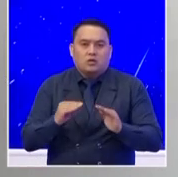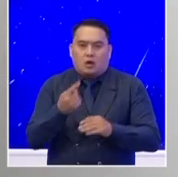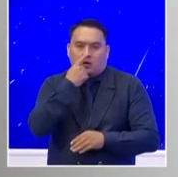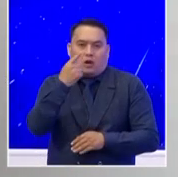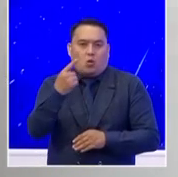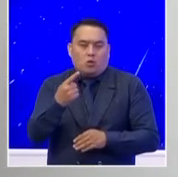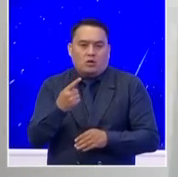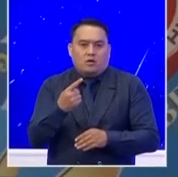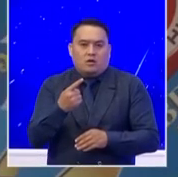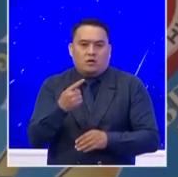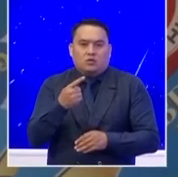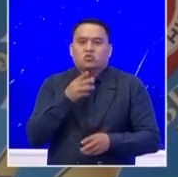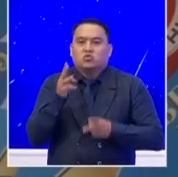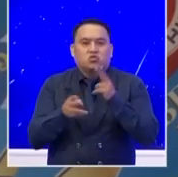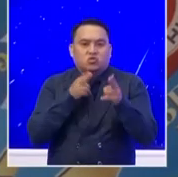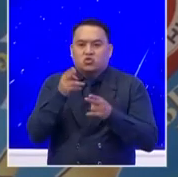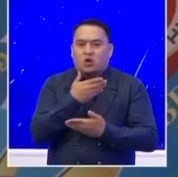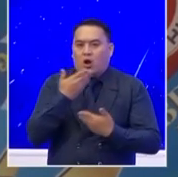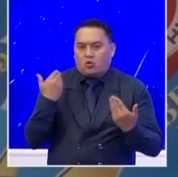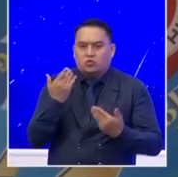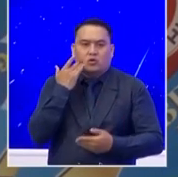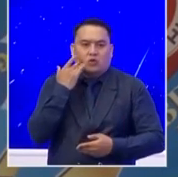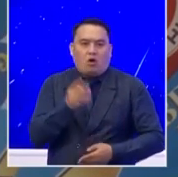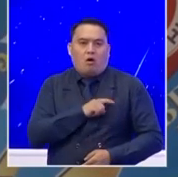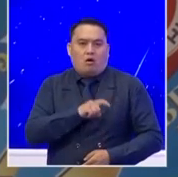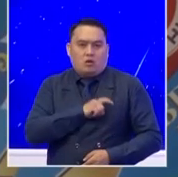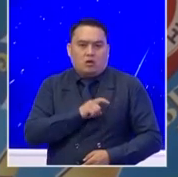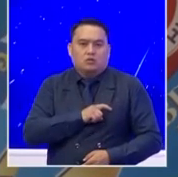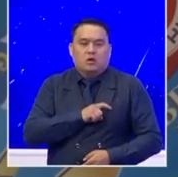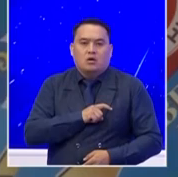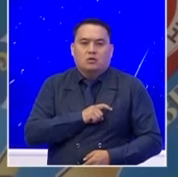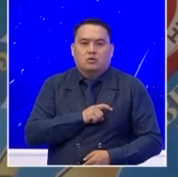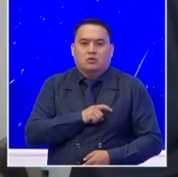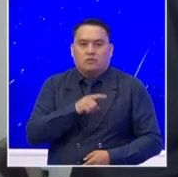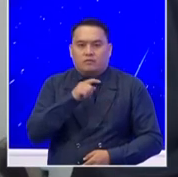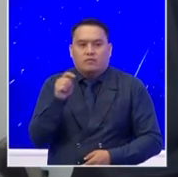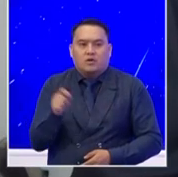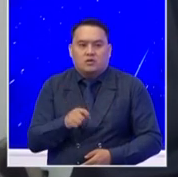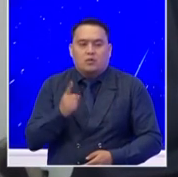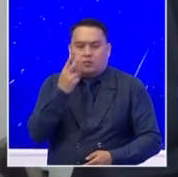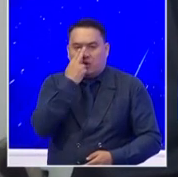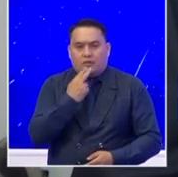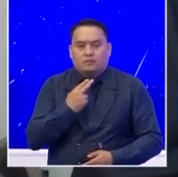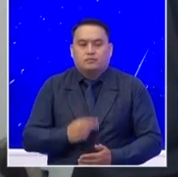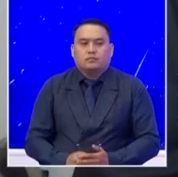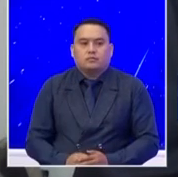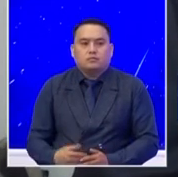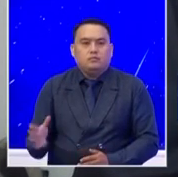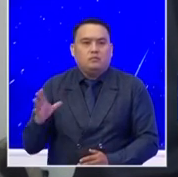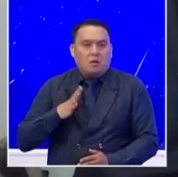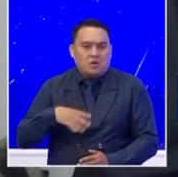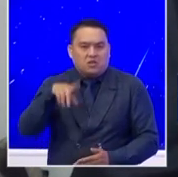далеко. Но ветеран не привык жаловаться на судьбу. Непоколебимый характер юноши в свое время закалила война. Быть